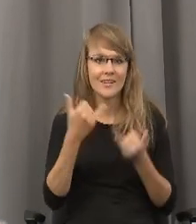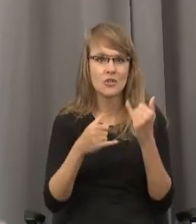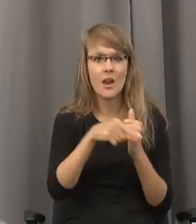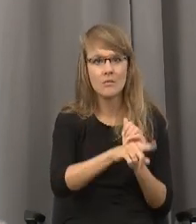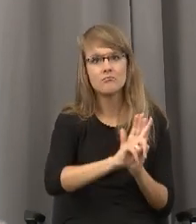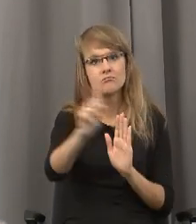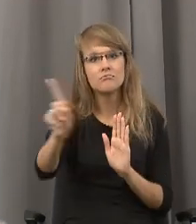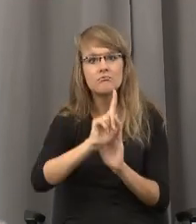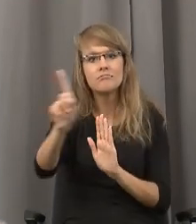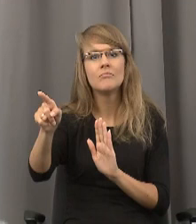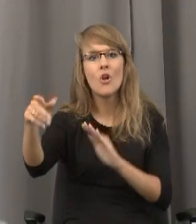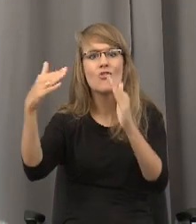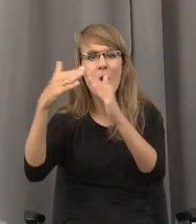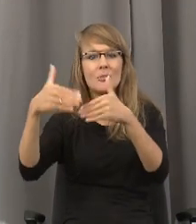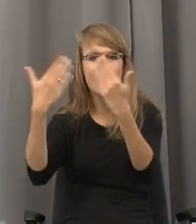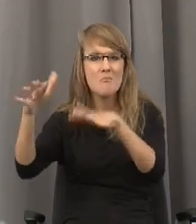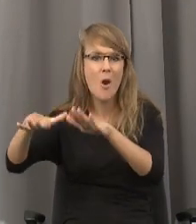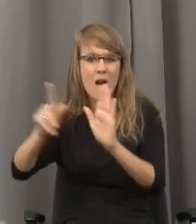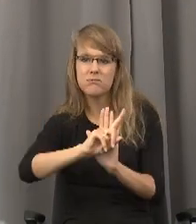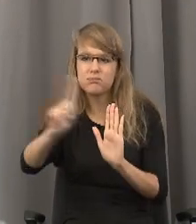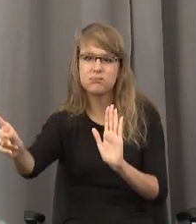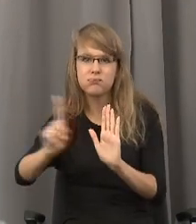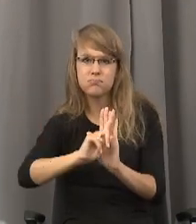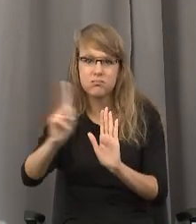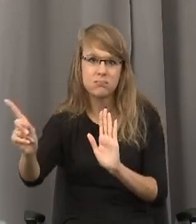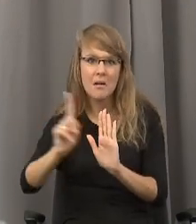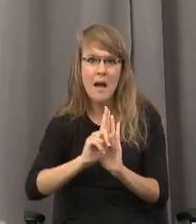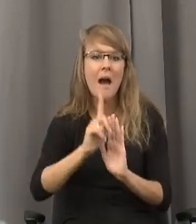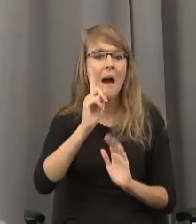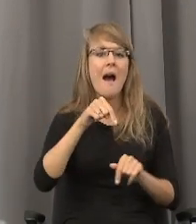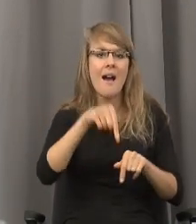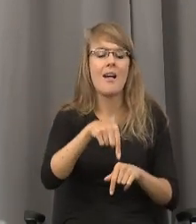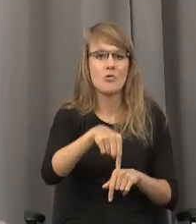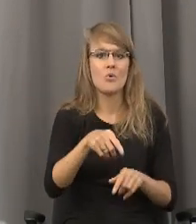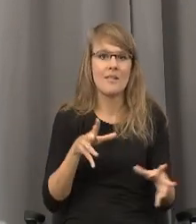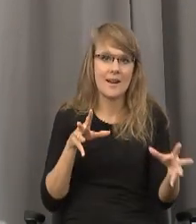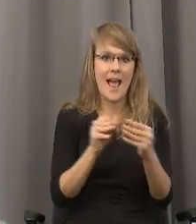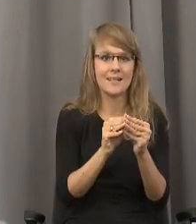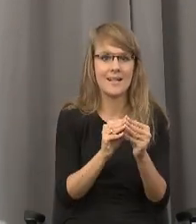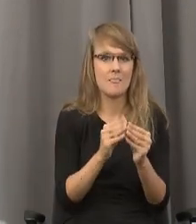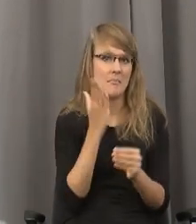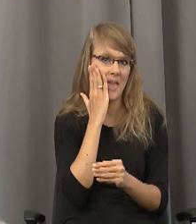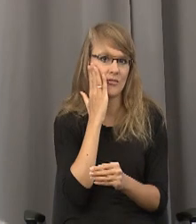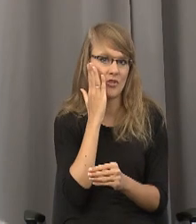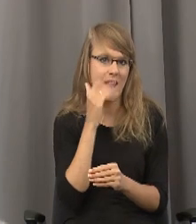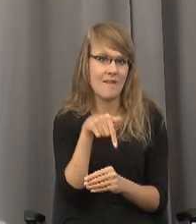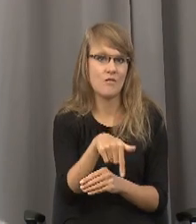czy korzysta z usług domu dziennego pobytu, to jednak przebywa w domu i opiekują się